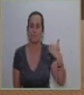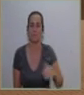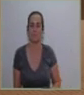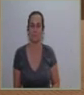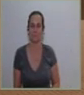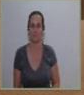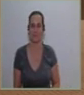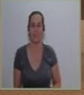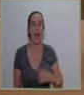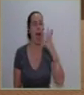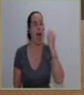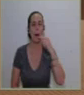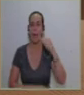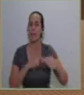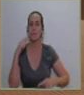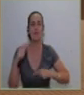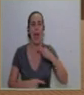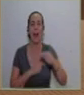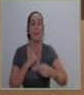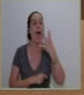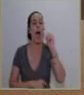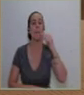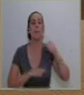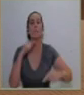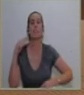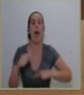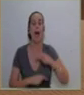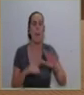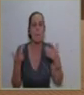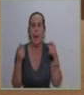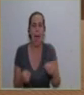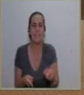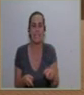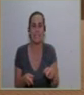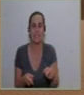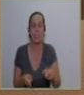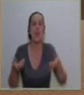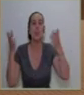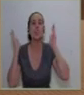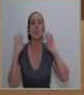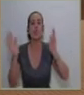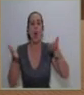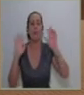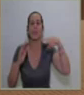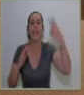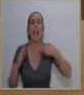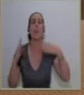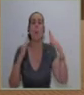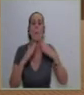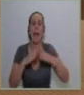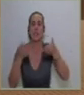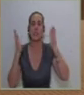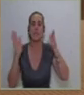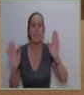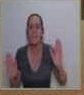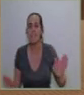עבדים. 40 שנה! 40 שנה! מה זה? סוף סוף יהיה לנו בית, אבו ירמי. יאללה, אבו